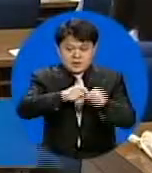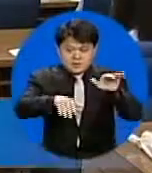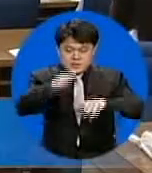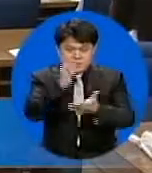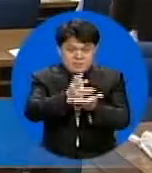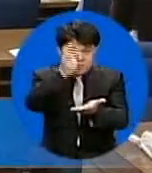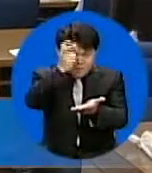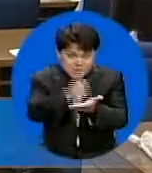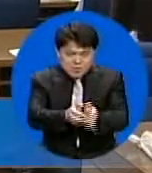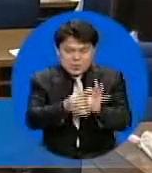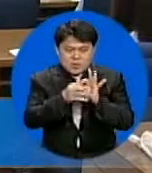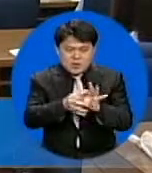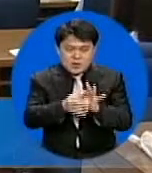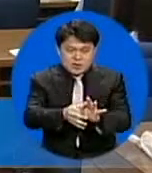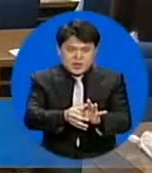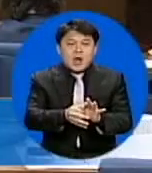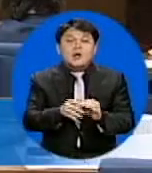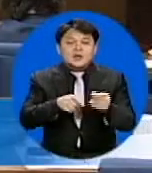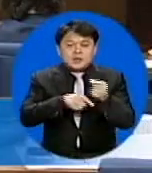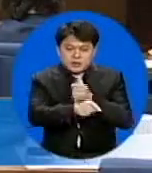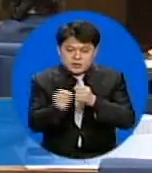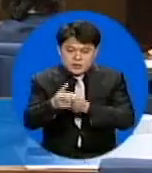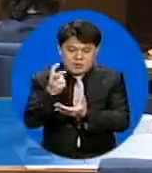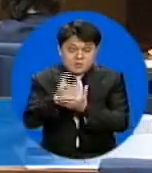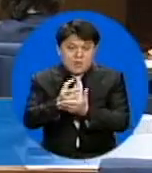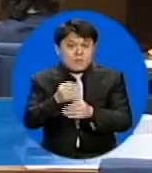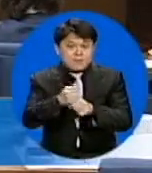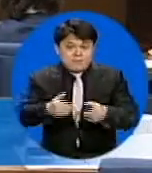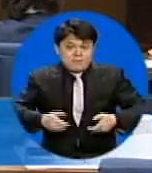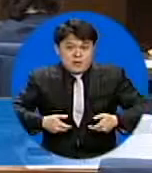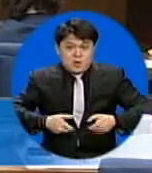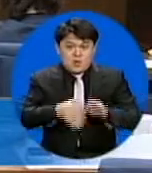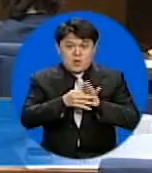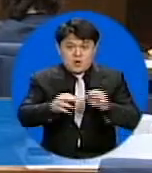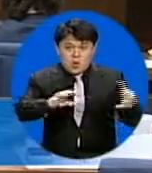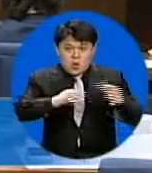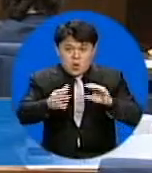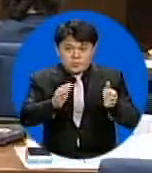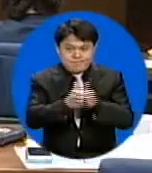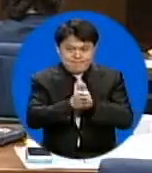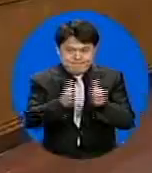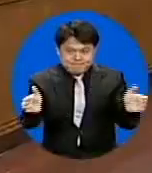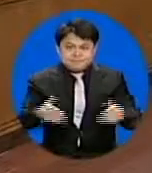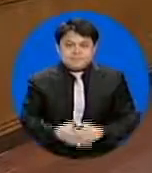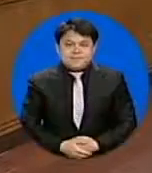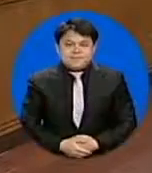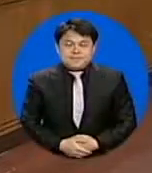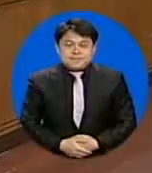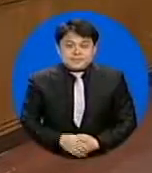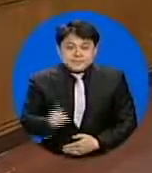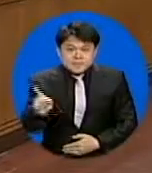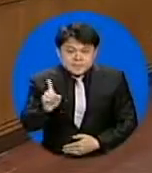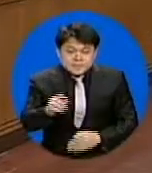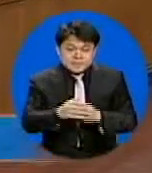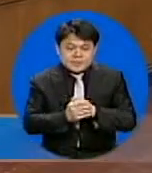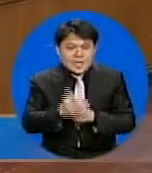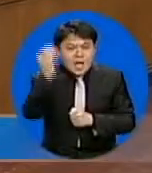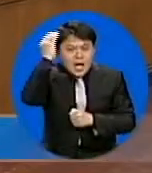제정을 위한 차별금지 사유와 입법 필요성에 대한 토론회가 지난 9일 열렸습니다. 이날 토론회는